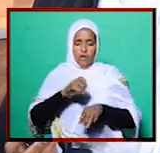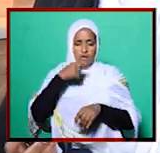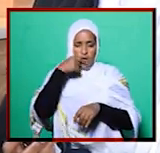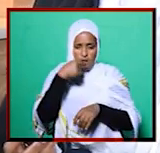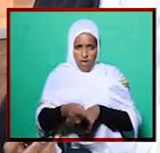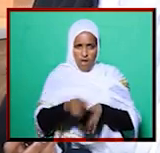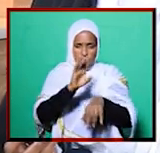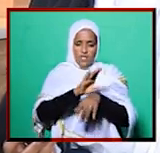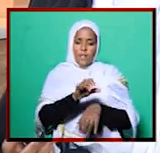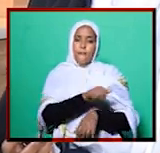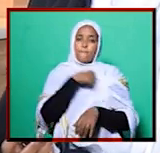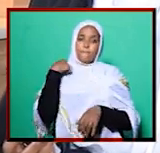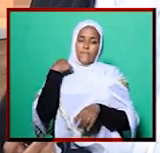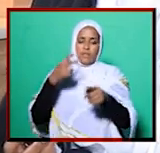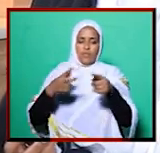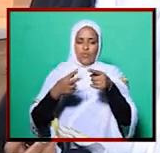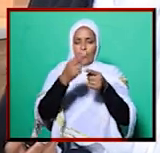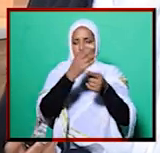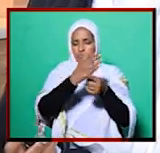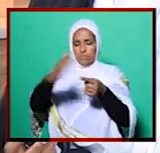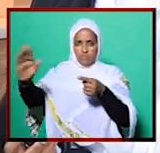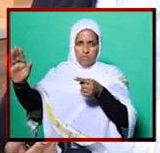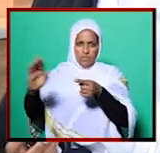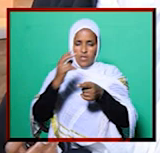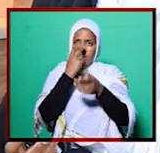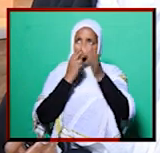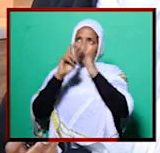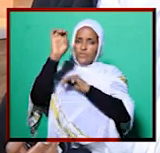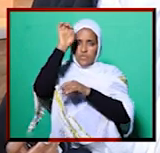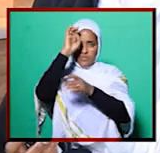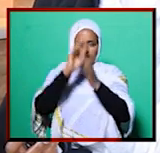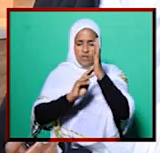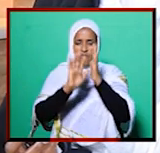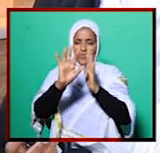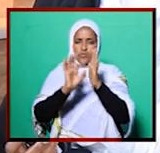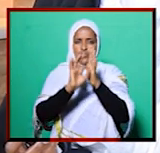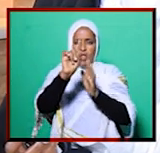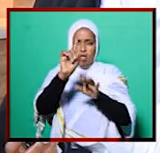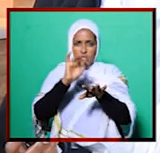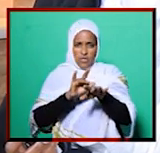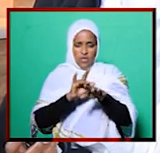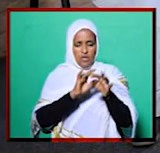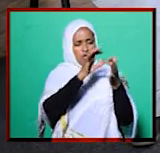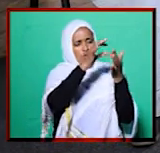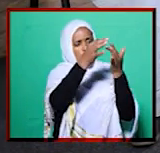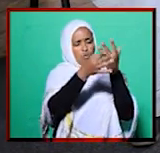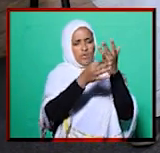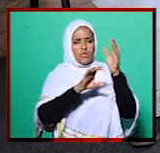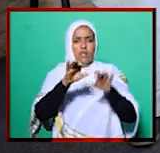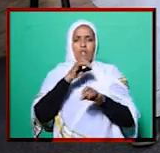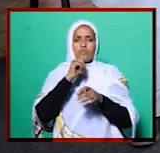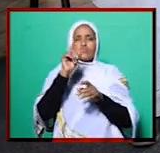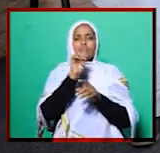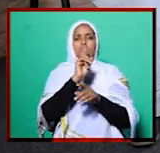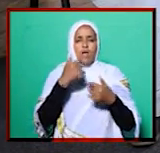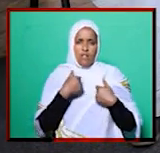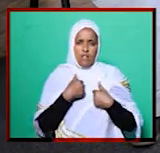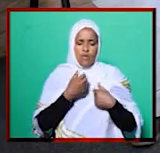ካለ ይቆረጣል። በትንቢተ ኢሳያስ ምዕራፍ 5:1 ላይም ለወይን ያላደረግሁለት ምን አለ ይላል። ውሃ